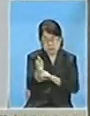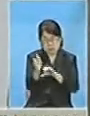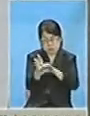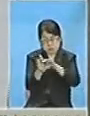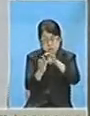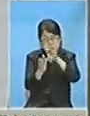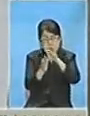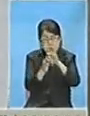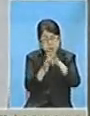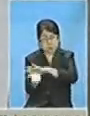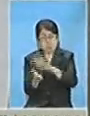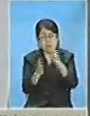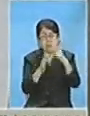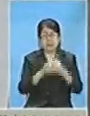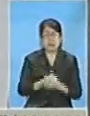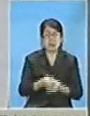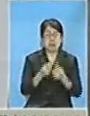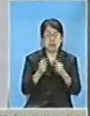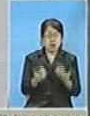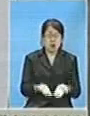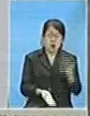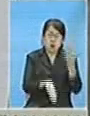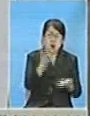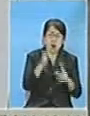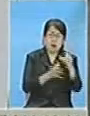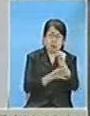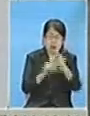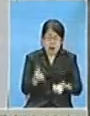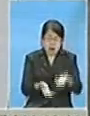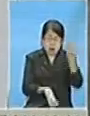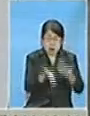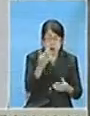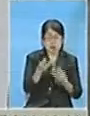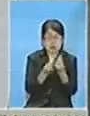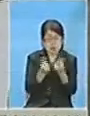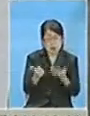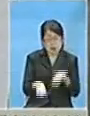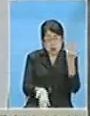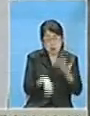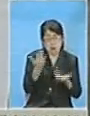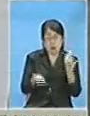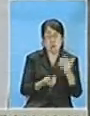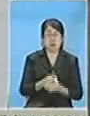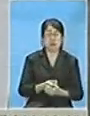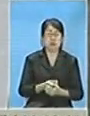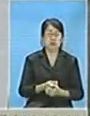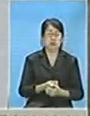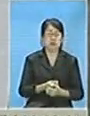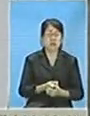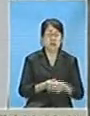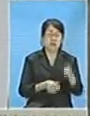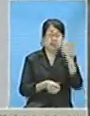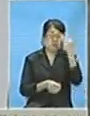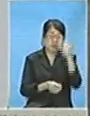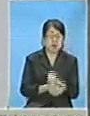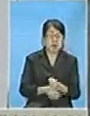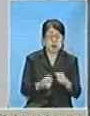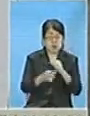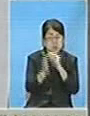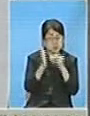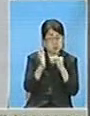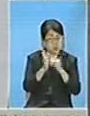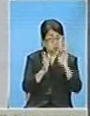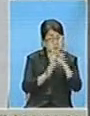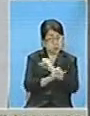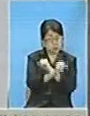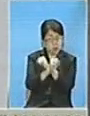และอยู่ได้ท่านไปรื้อไม้เอาถุงทรายขึ้นมาท่านขัดขวางการป้องกันน้ำท่วมของกรุงเทพมหาน